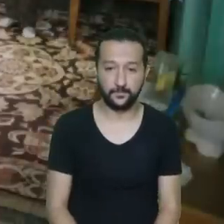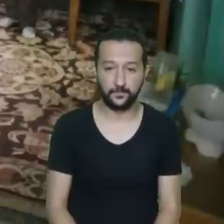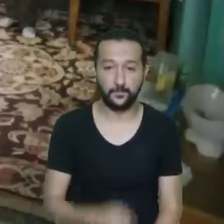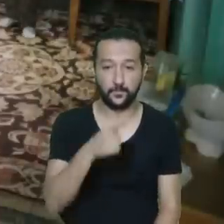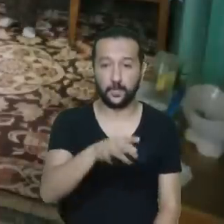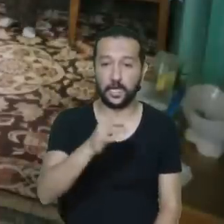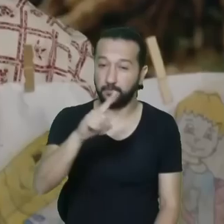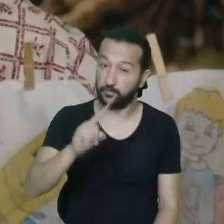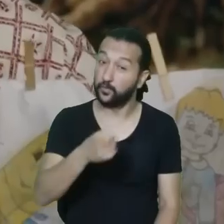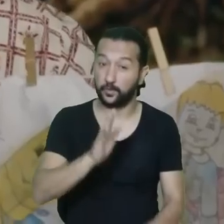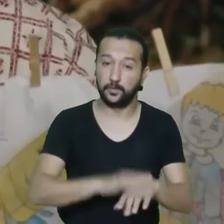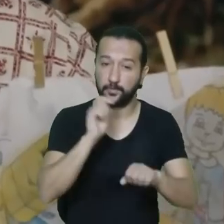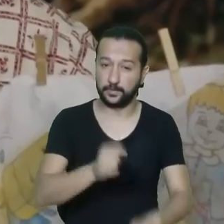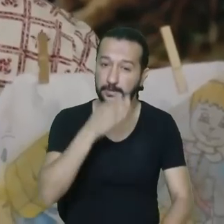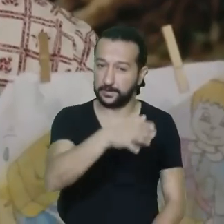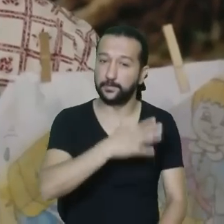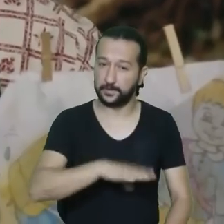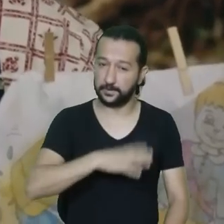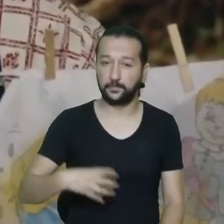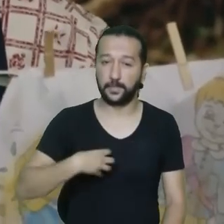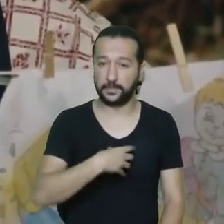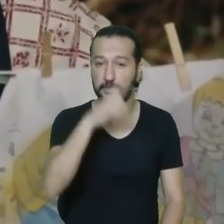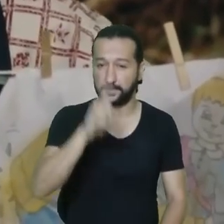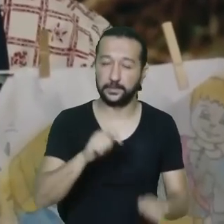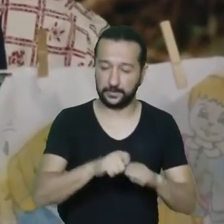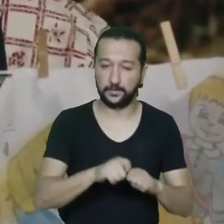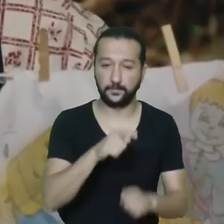Şu altınlar bir bulem. Gideceğim isteyeceğim anasından ilk iş.